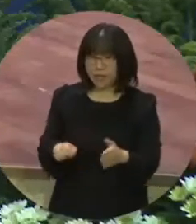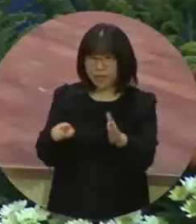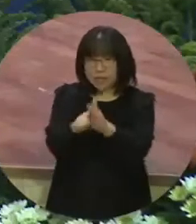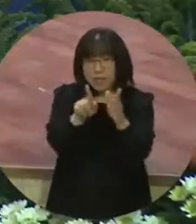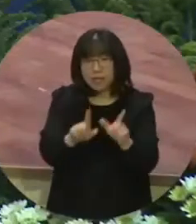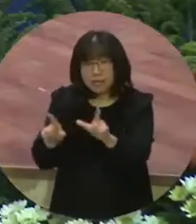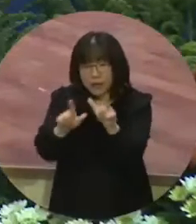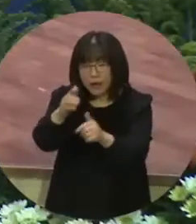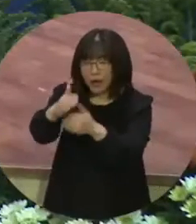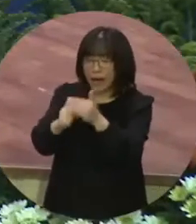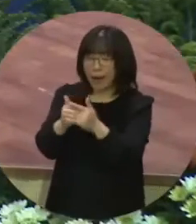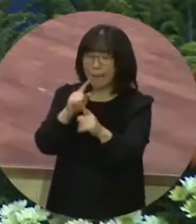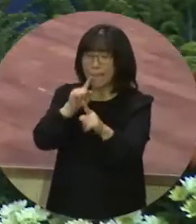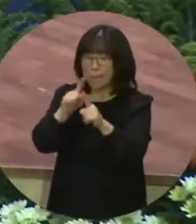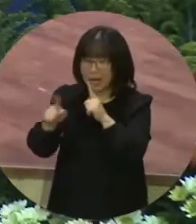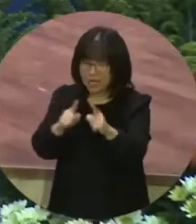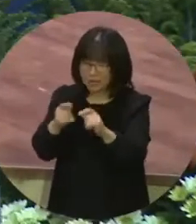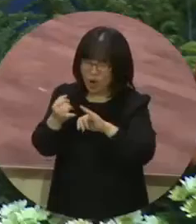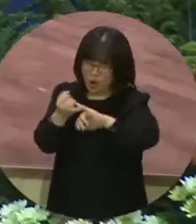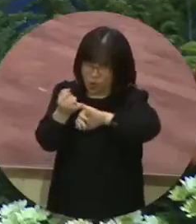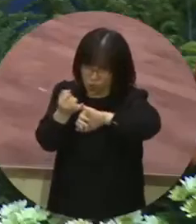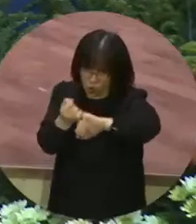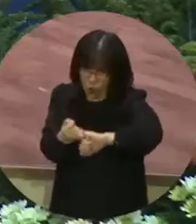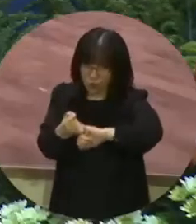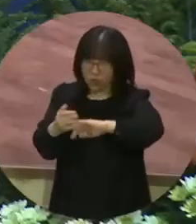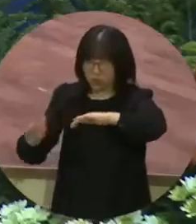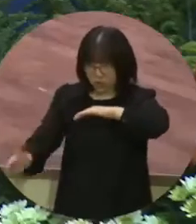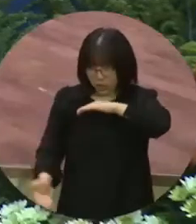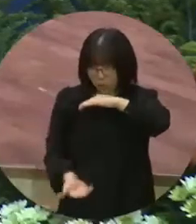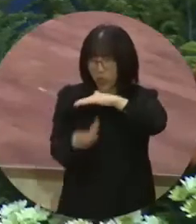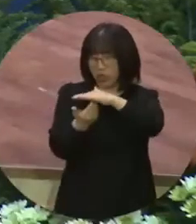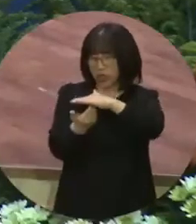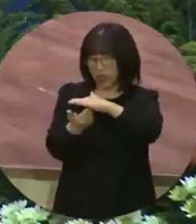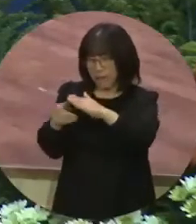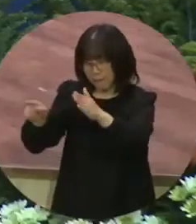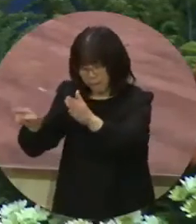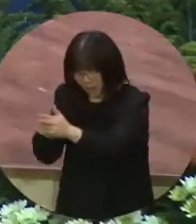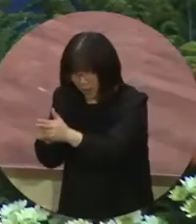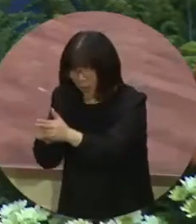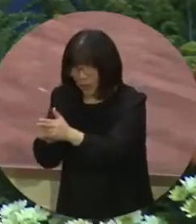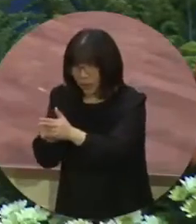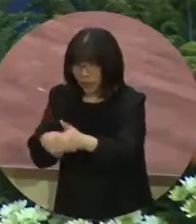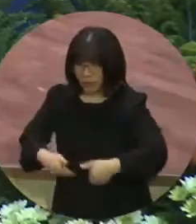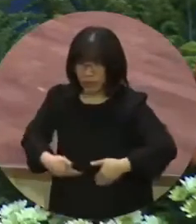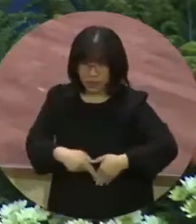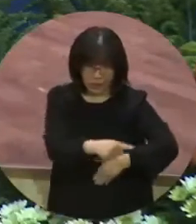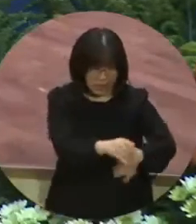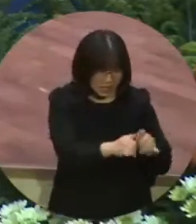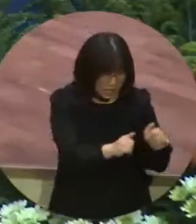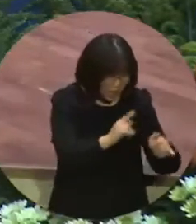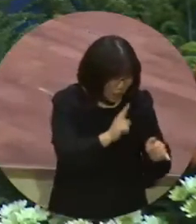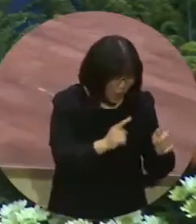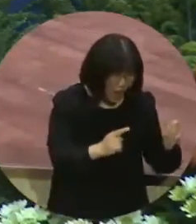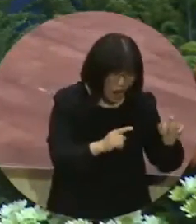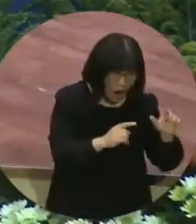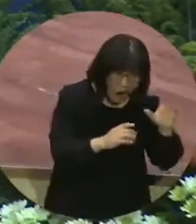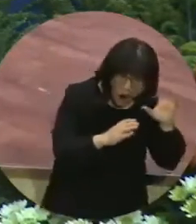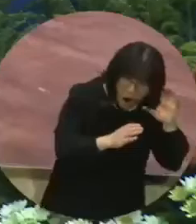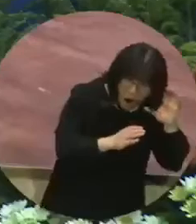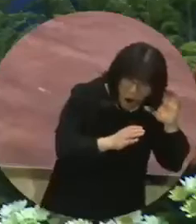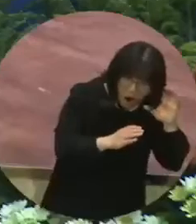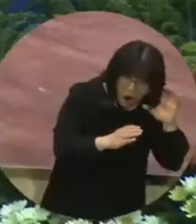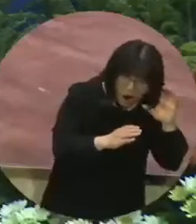하나님의 말씀은 반드시 성취된다는 확신이 전제될 때 살찌 응답받아요. 사람 말을 들으면요, 몇 년 지나도 안